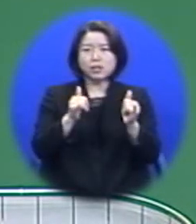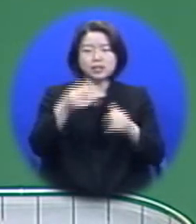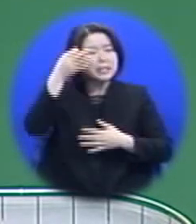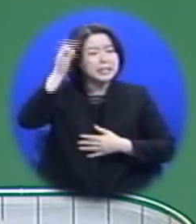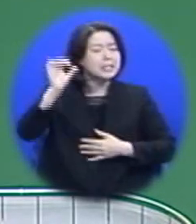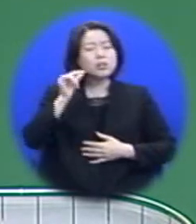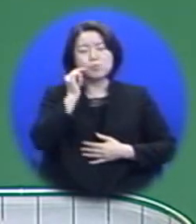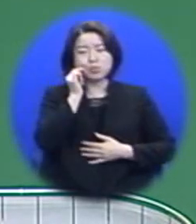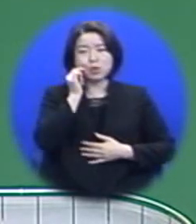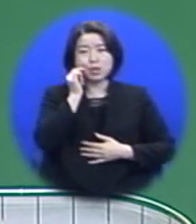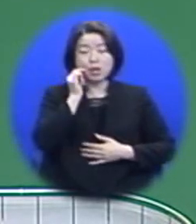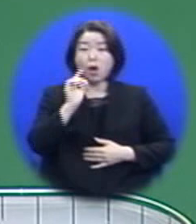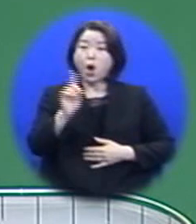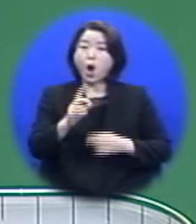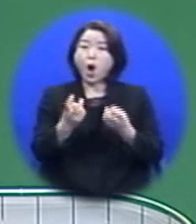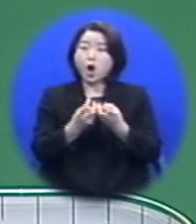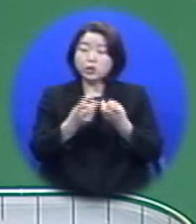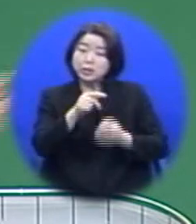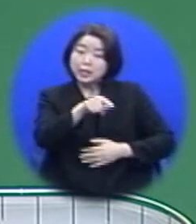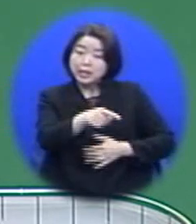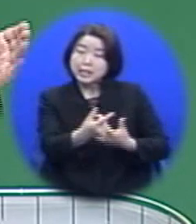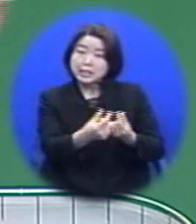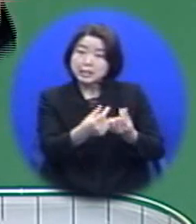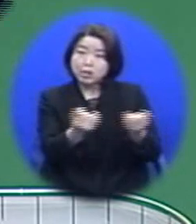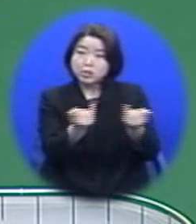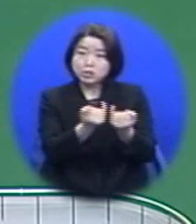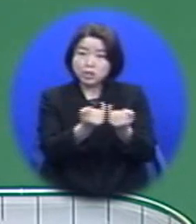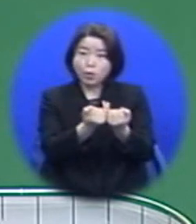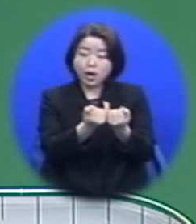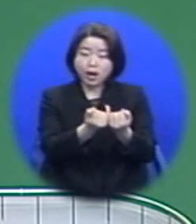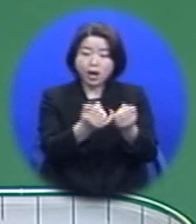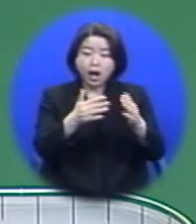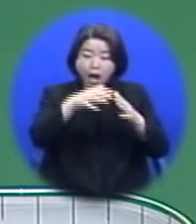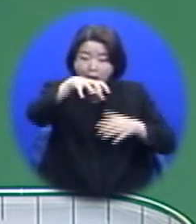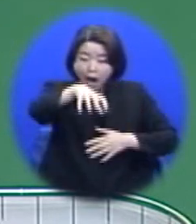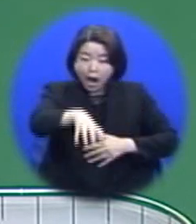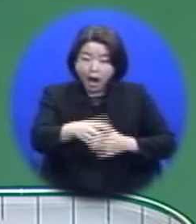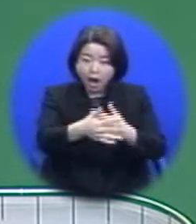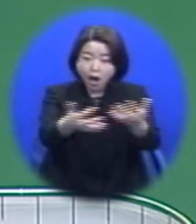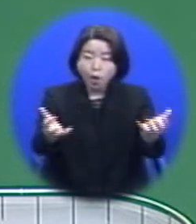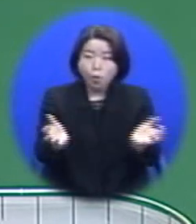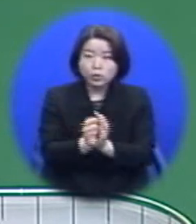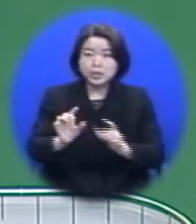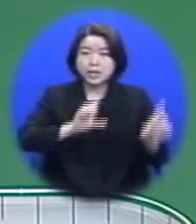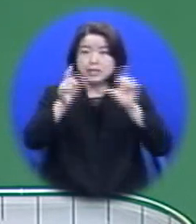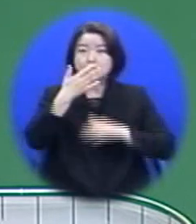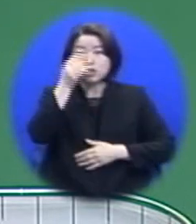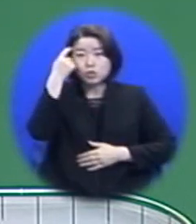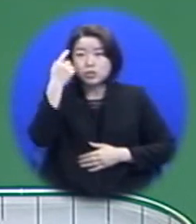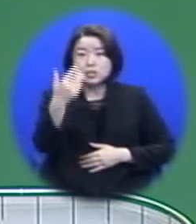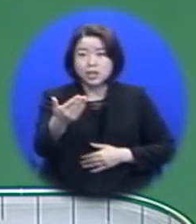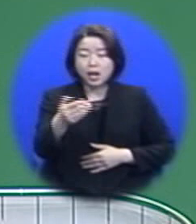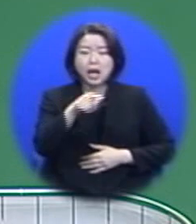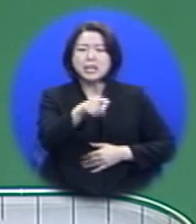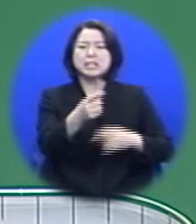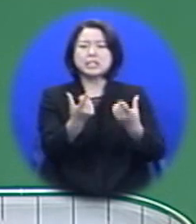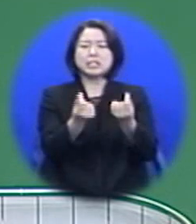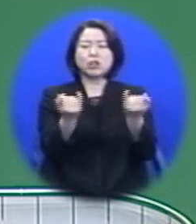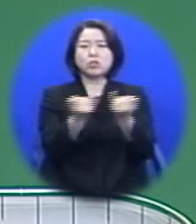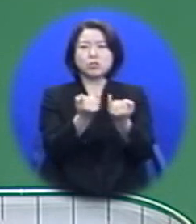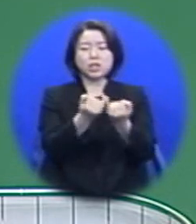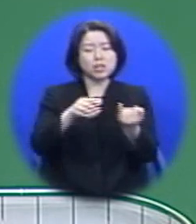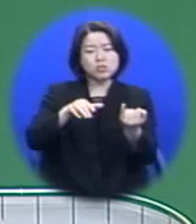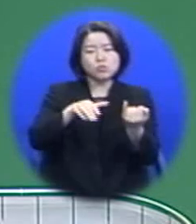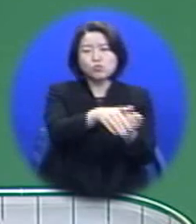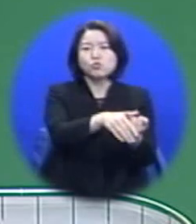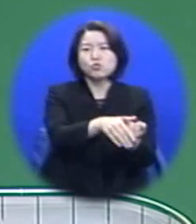것입니다 어떻게 이런 여자와 같이 한 동네에서 살 수 있냐 이런 여자는 죽어 마땅하다 그런